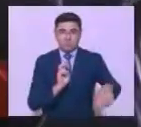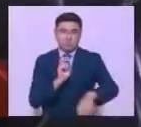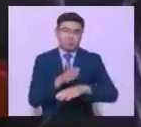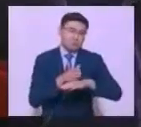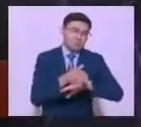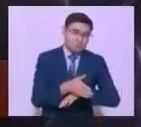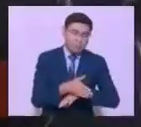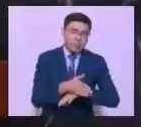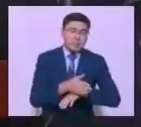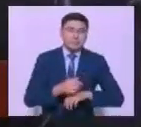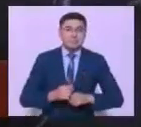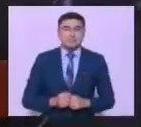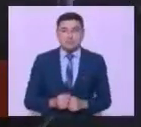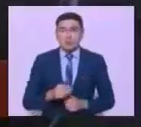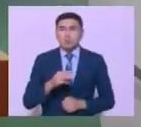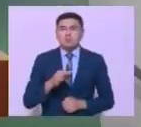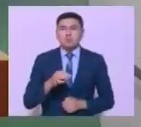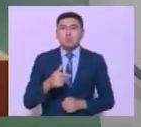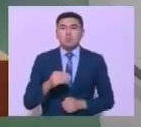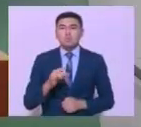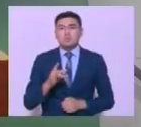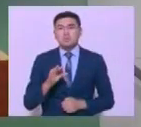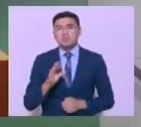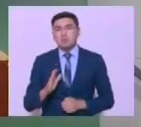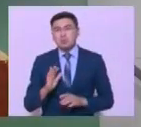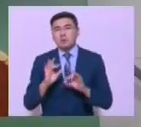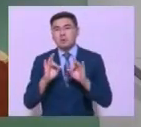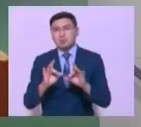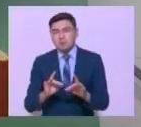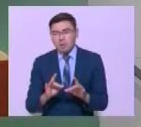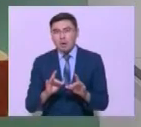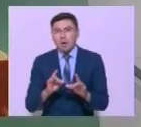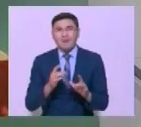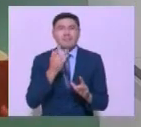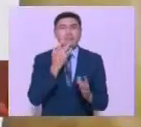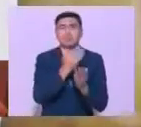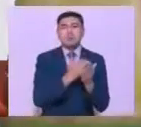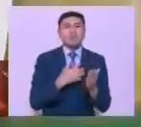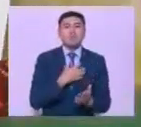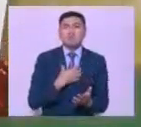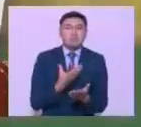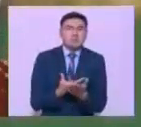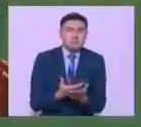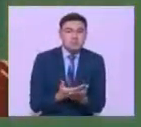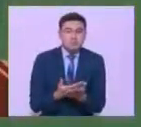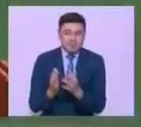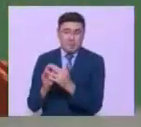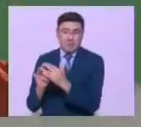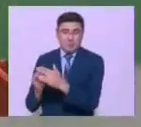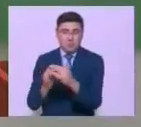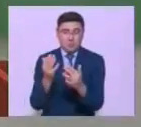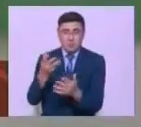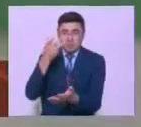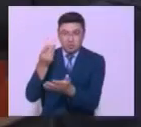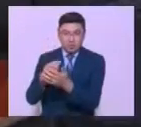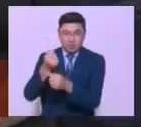бұл нысанның өңірдегі ауыл шаруашылық өнімдерін өткізуде маңыздылығын атап өтті. Сол арқылы елді мекендерде жасалған өнімдерді нарыққа шығаруға болады,